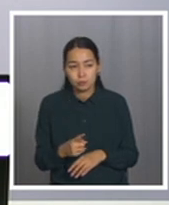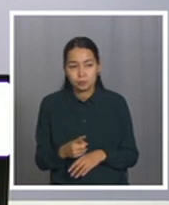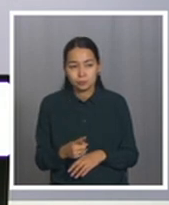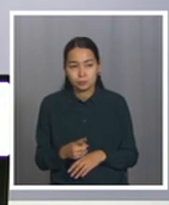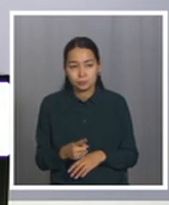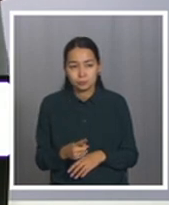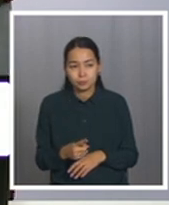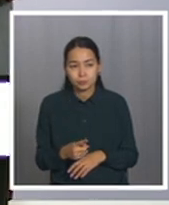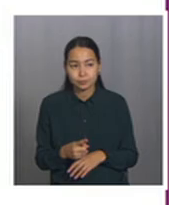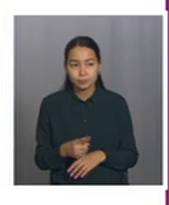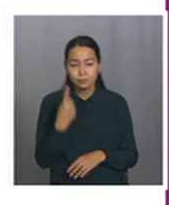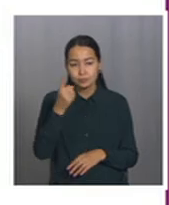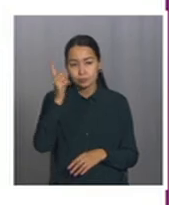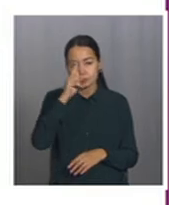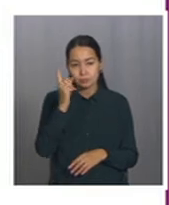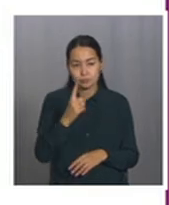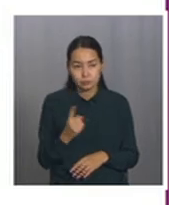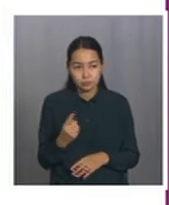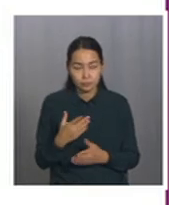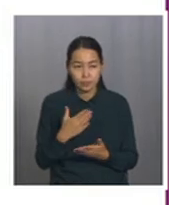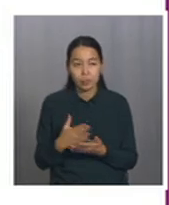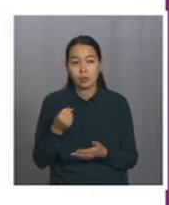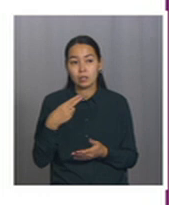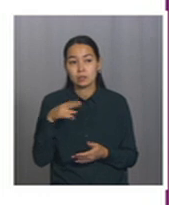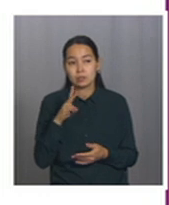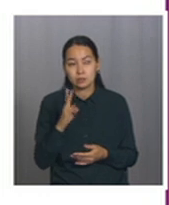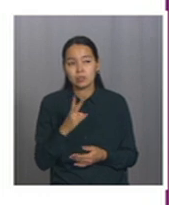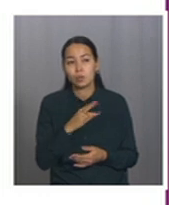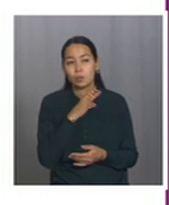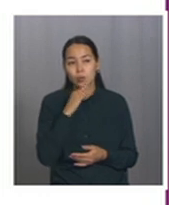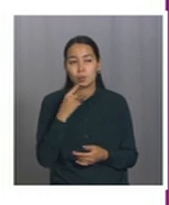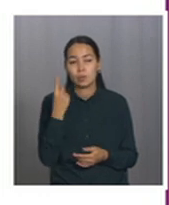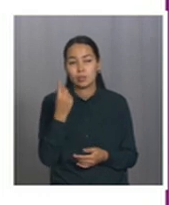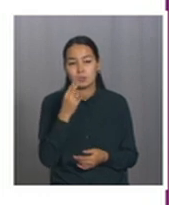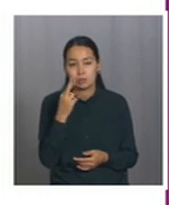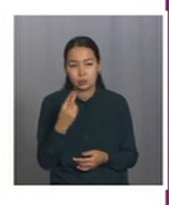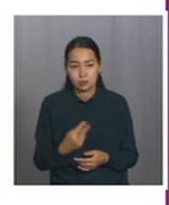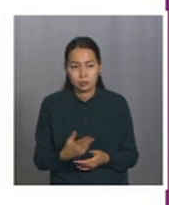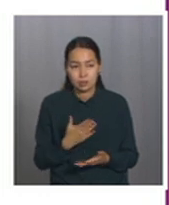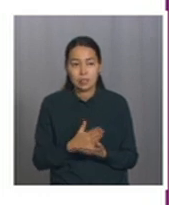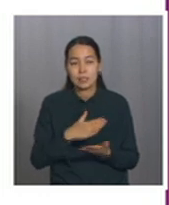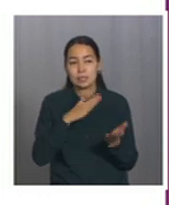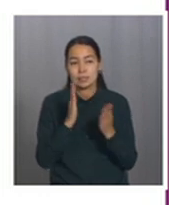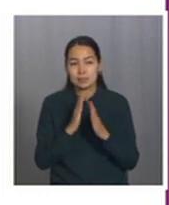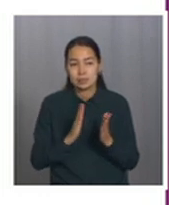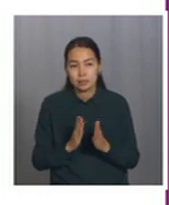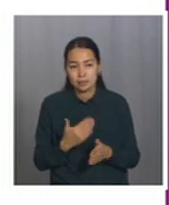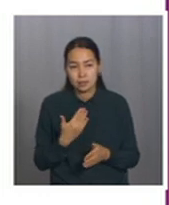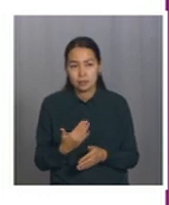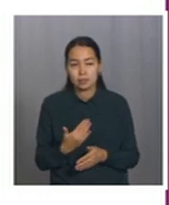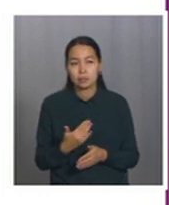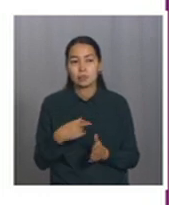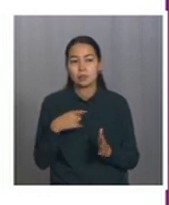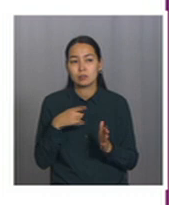бир тизбекти курулум, ал ДНК молекуласы кос тизбекти жана шишикталган пишинде